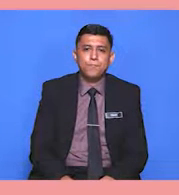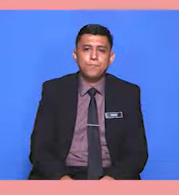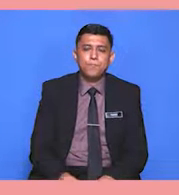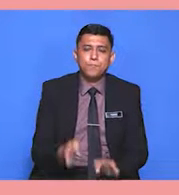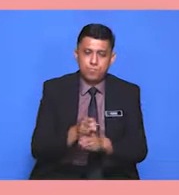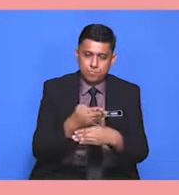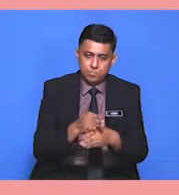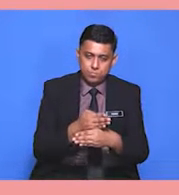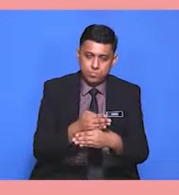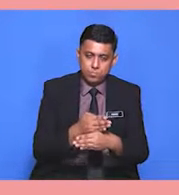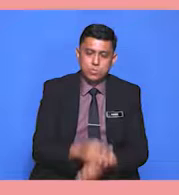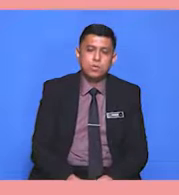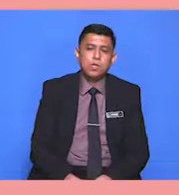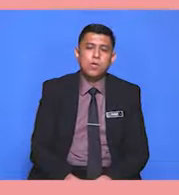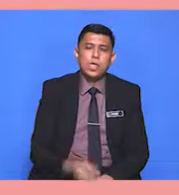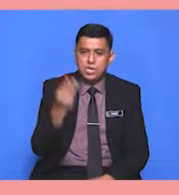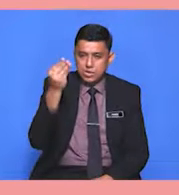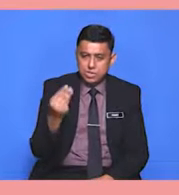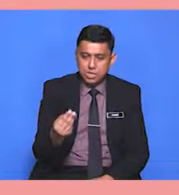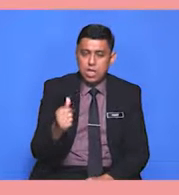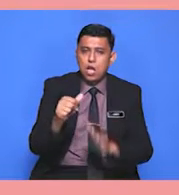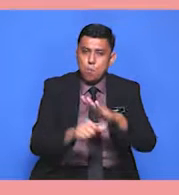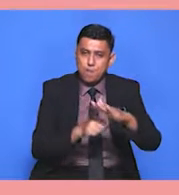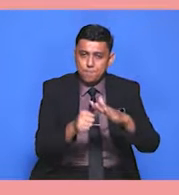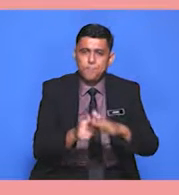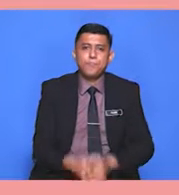pembentukan modal tetap kasar awam